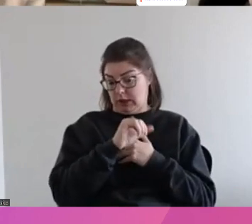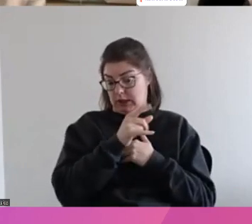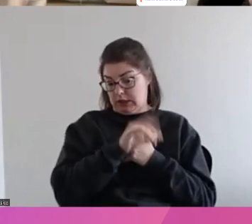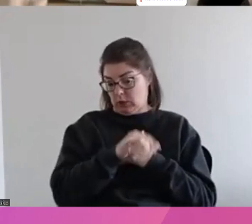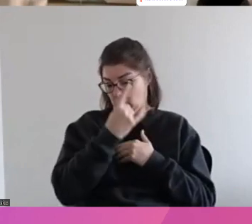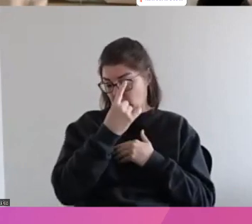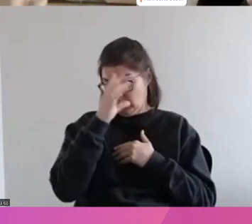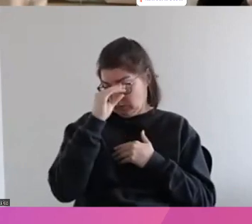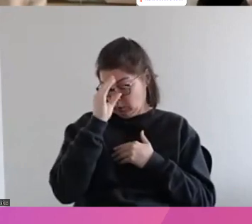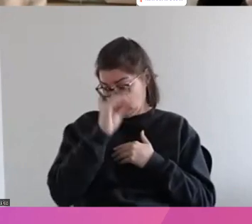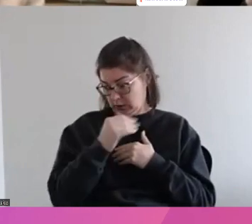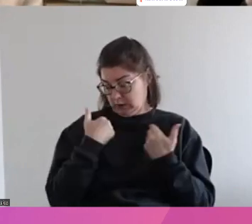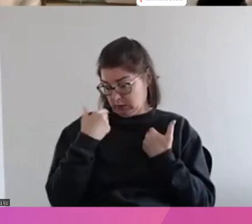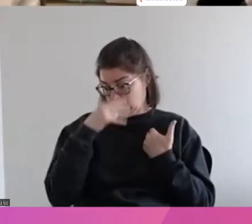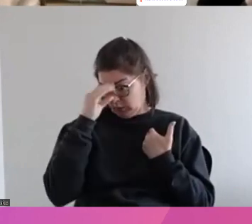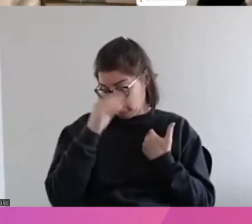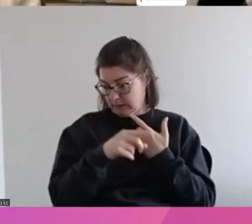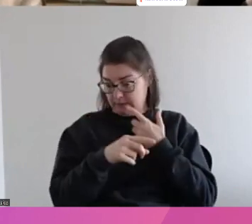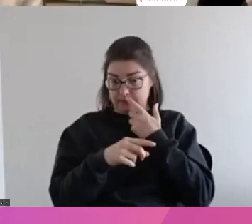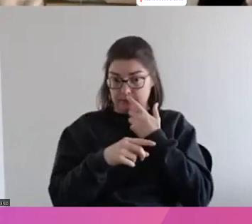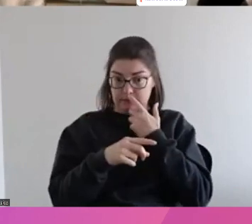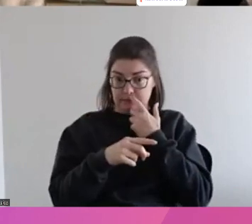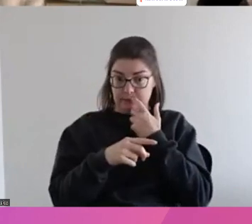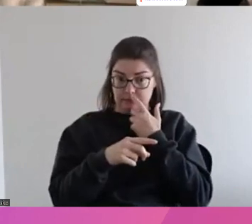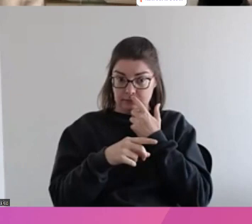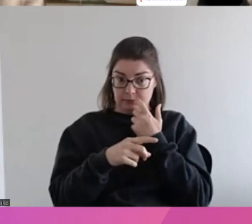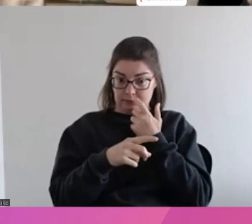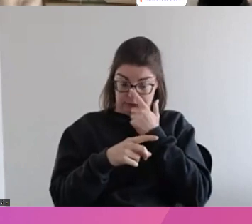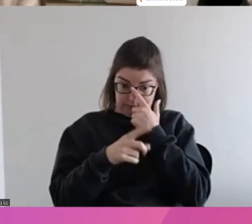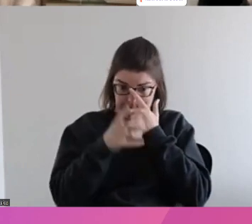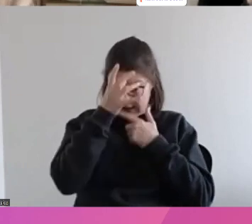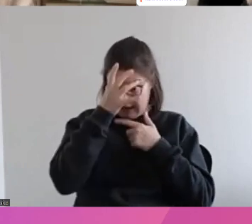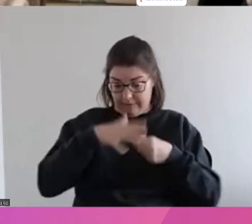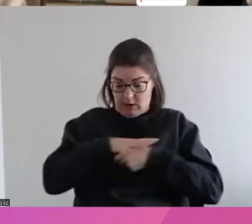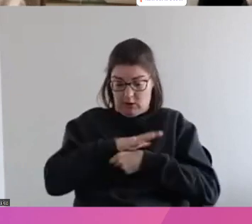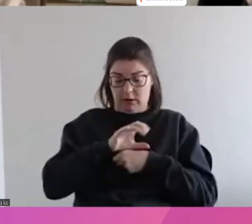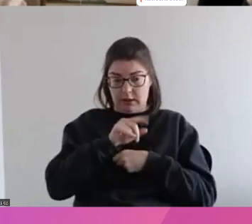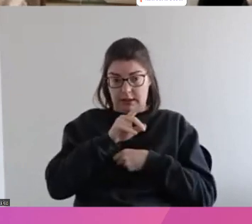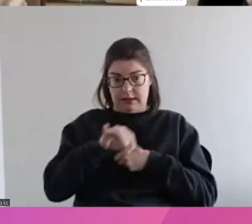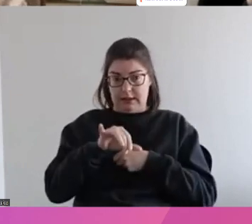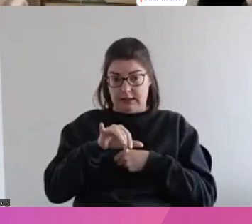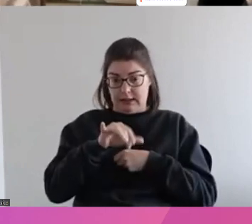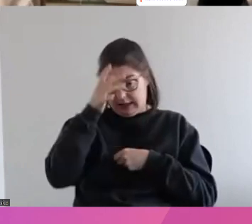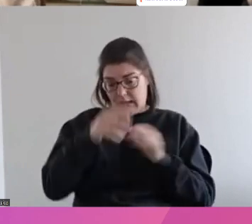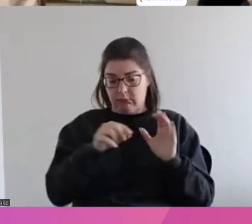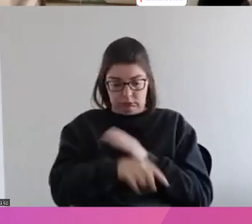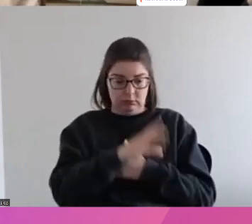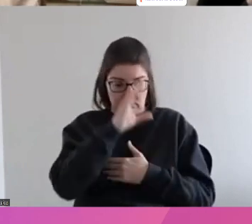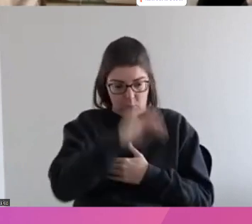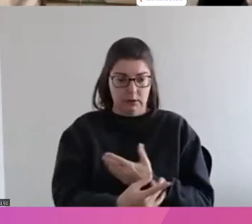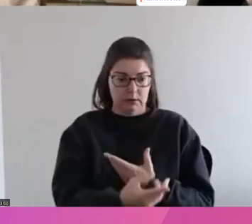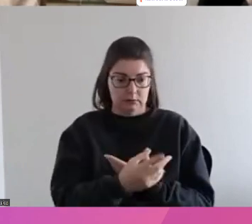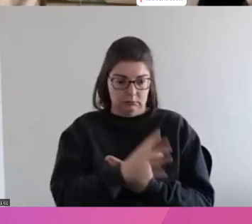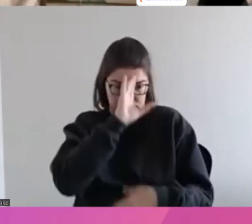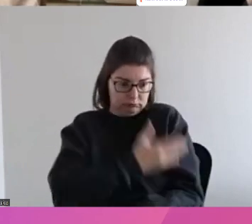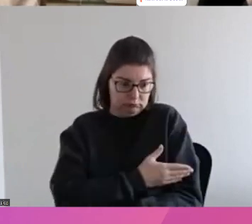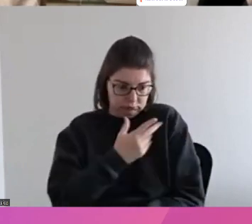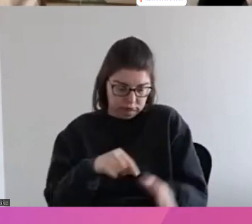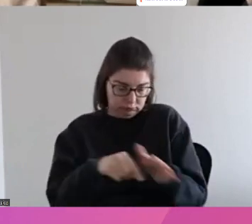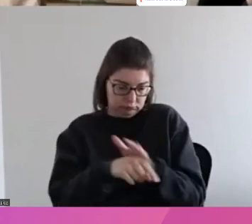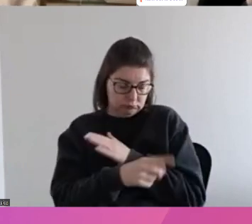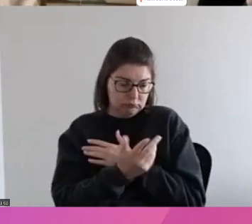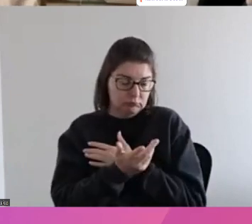une étude un petit garçon dans notre étude où le père avait la garde complète et il